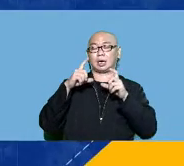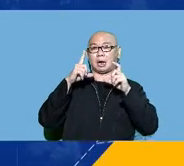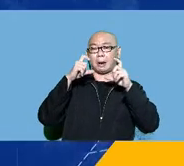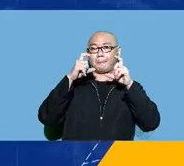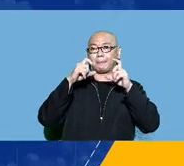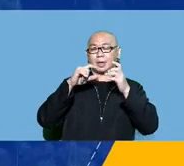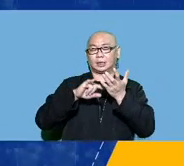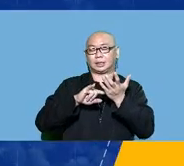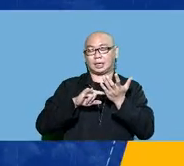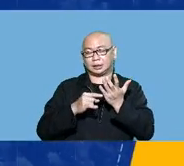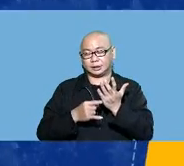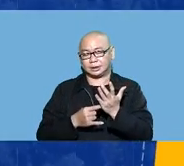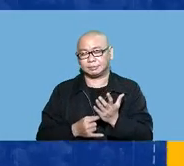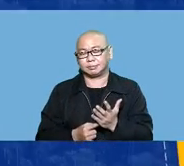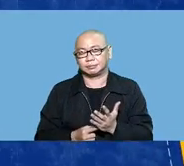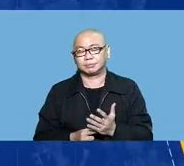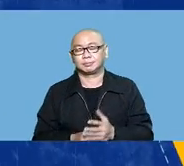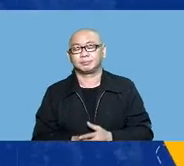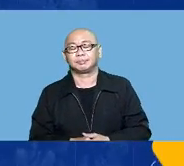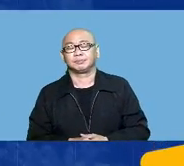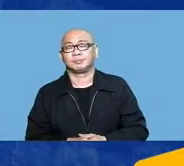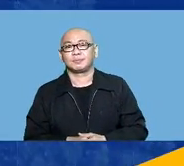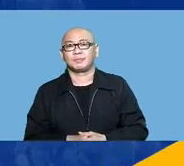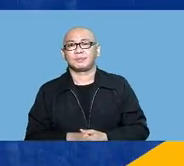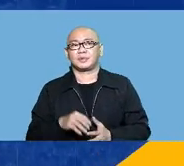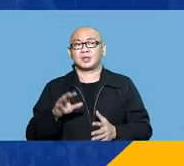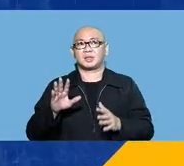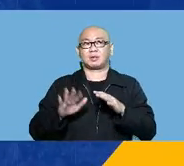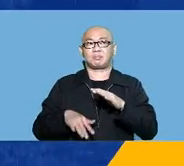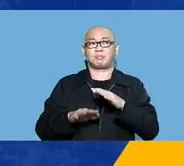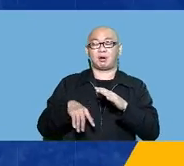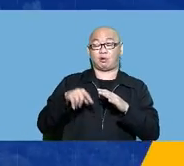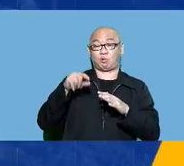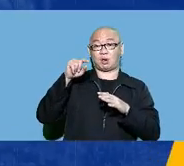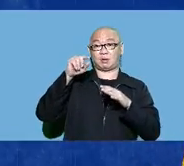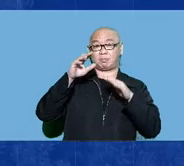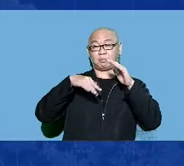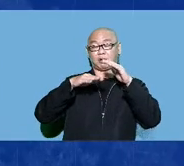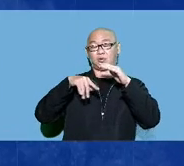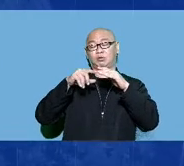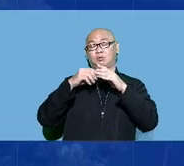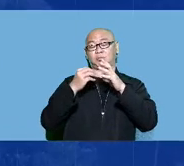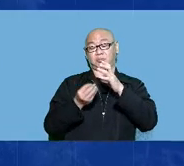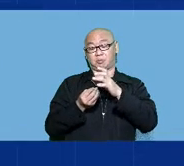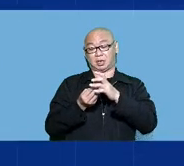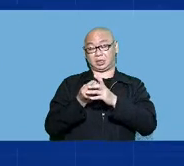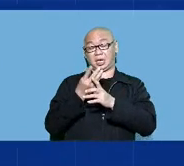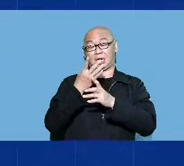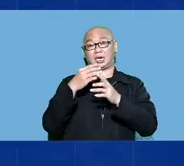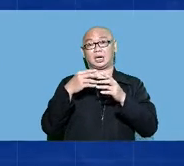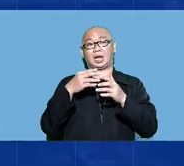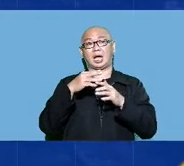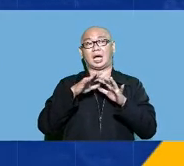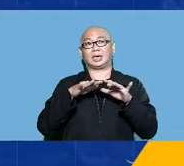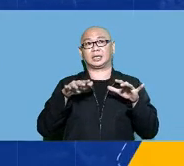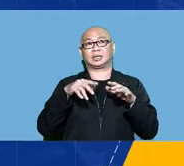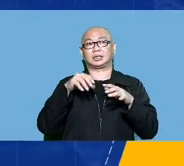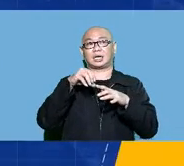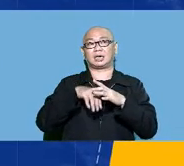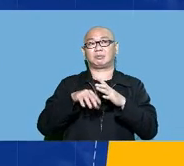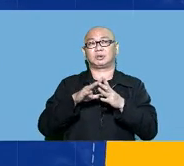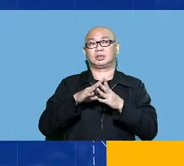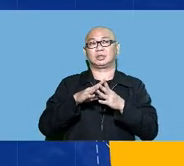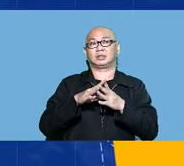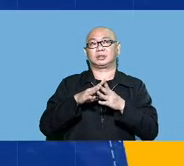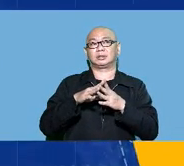gambar tekniknya. Nah, yang di bawahnya itu adalah pancaran air yang ditanam di saluran